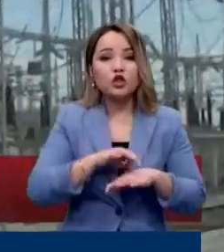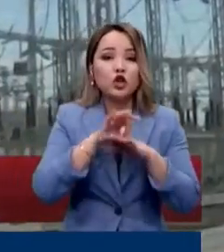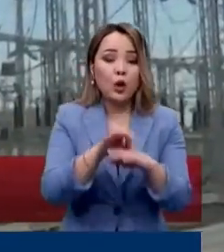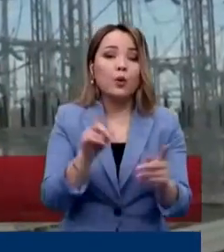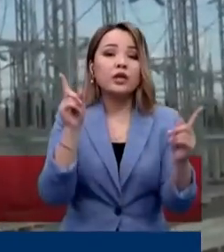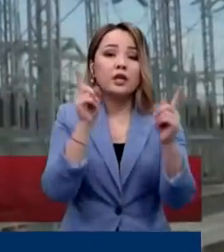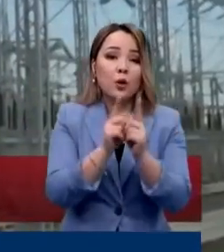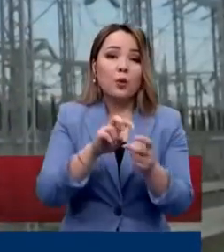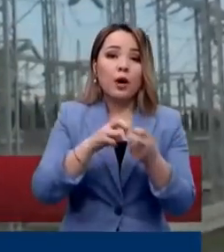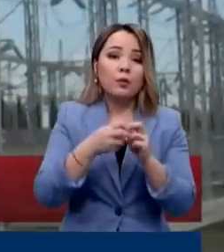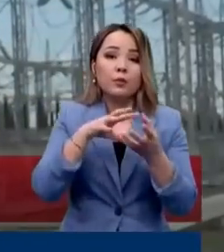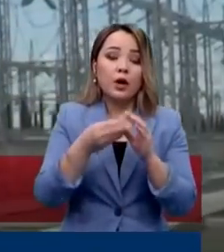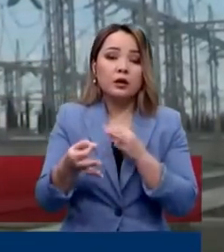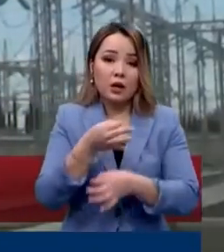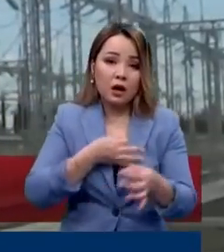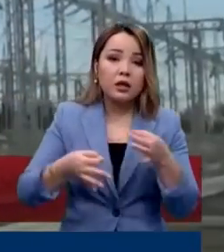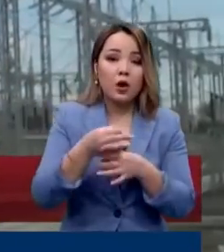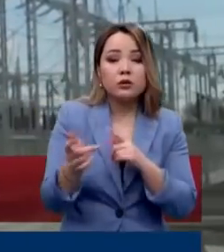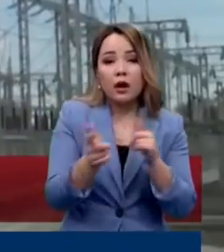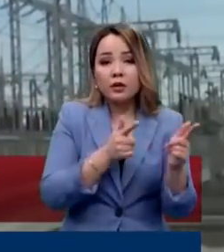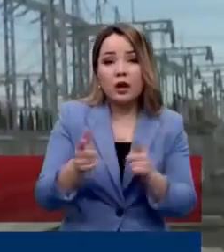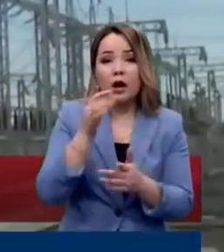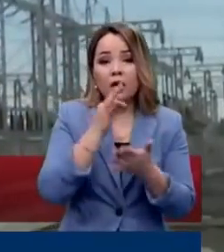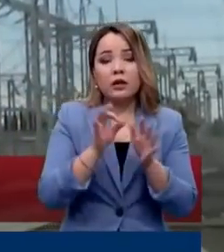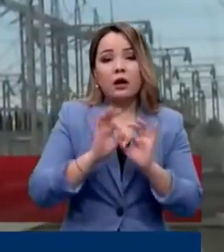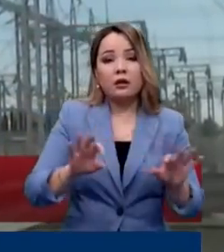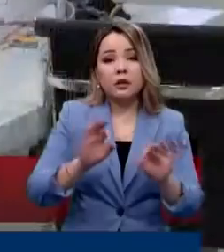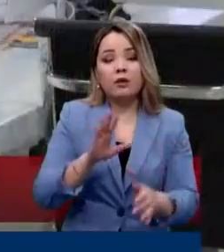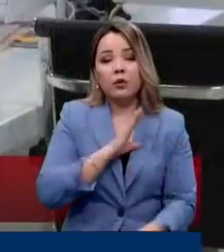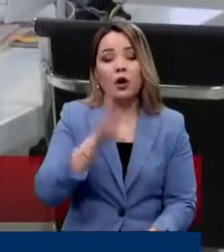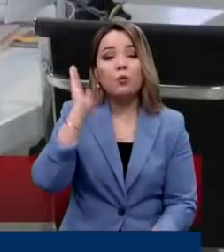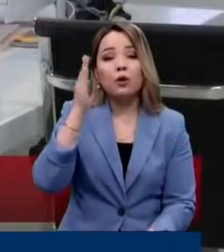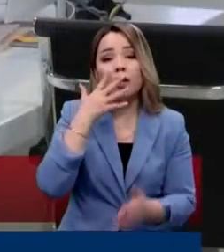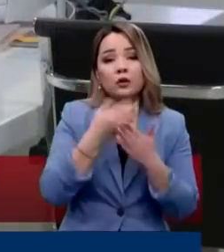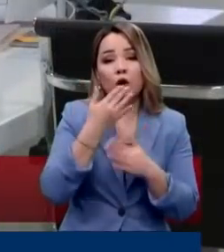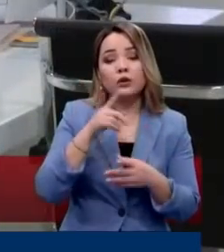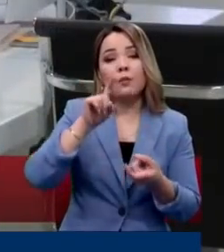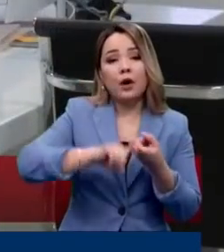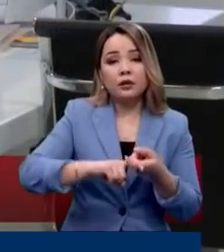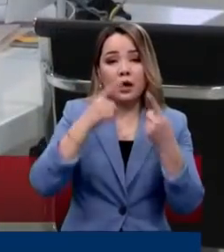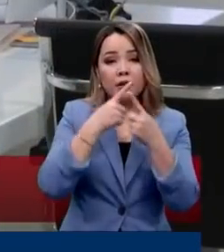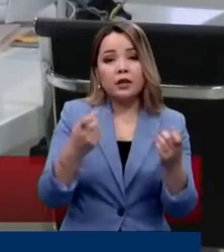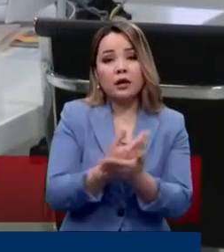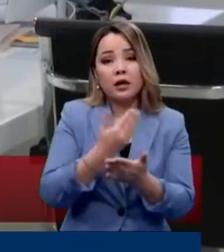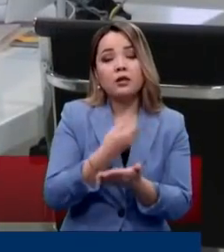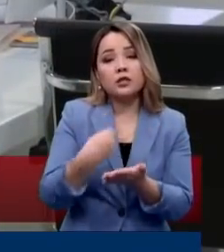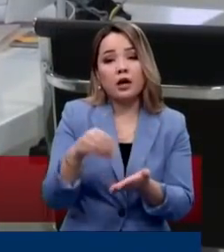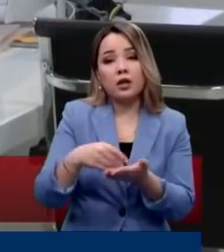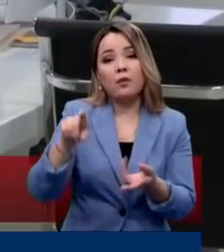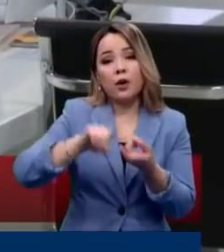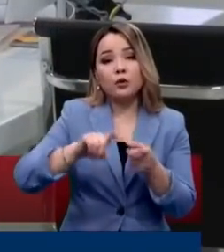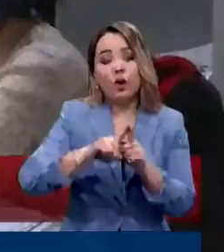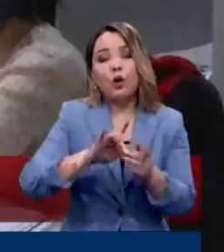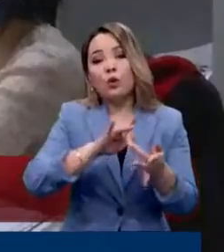жеткізушілермен кездесіп проблемаларды талқылауға дайын екендіктерін айтты. Болашақта ұлттық байланыс операторы сатып алулар